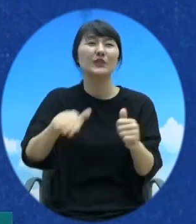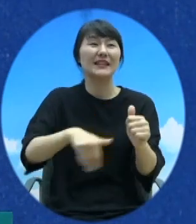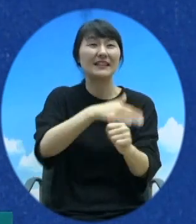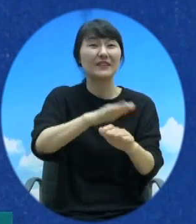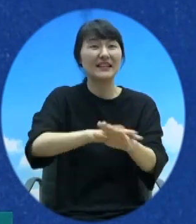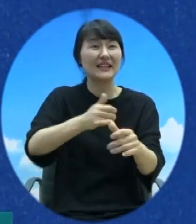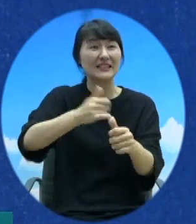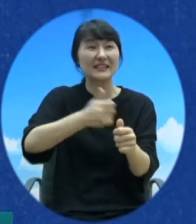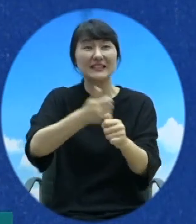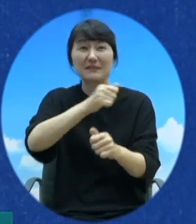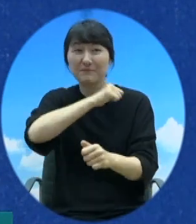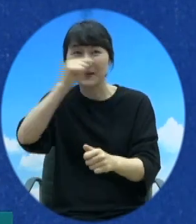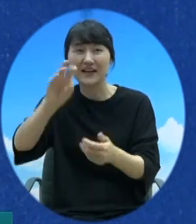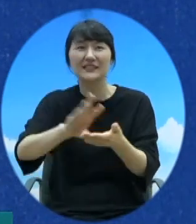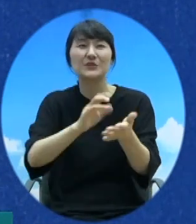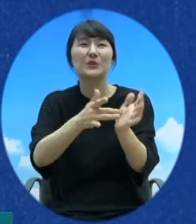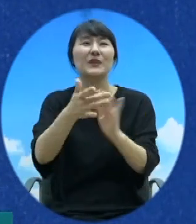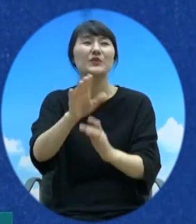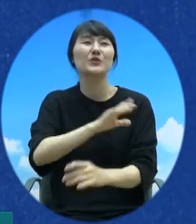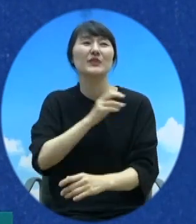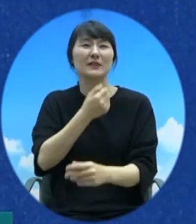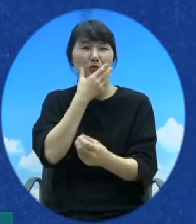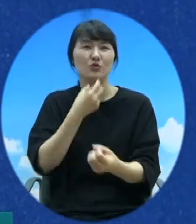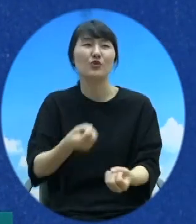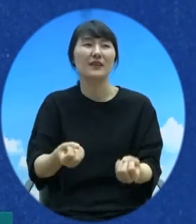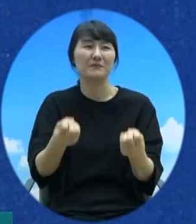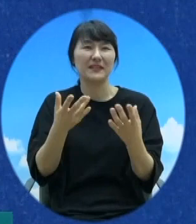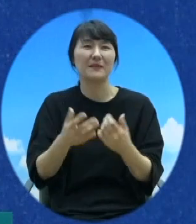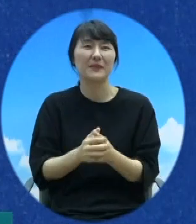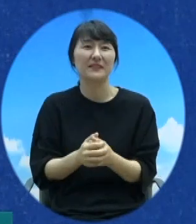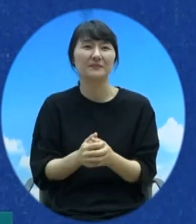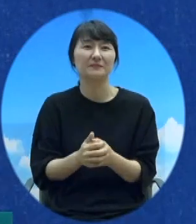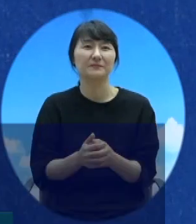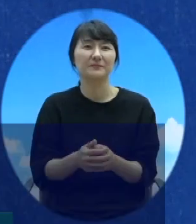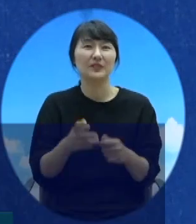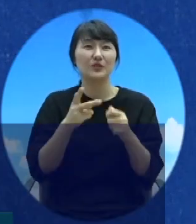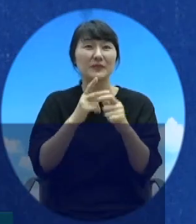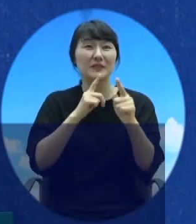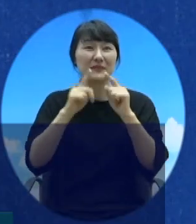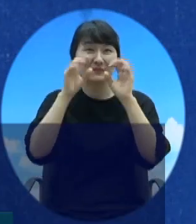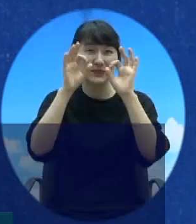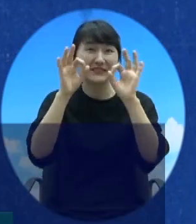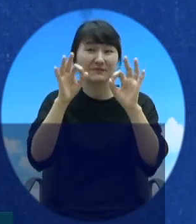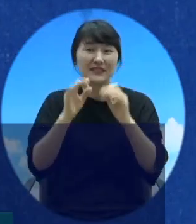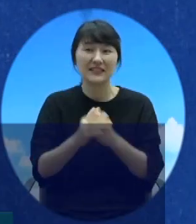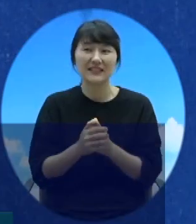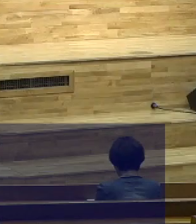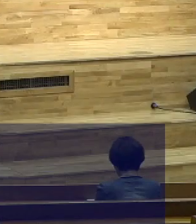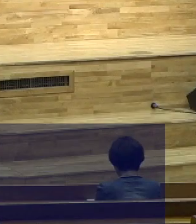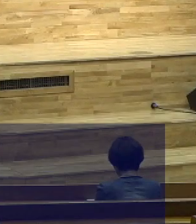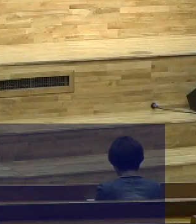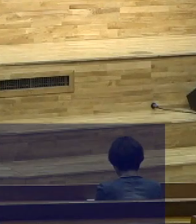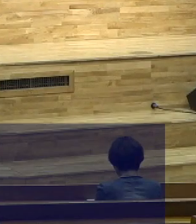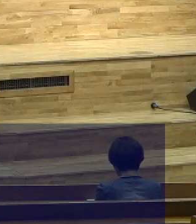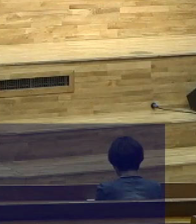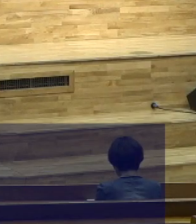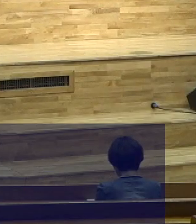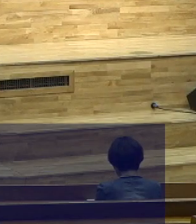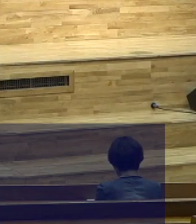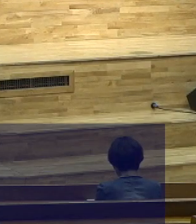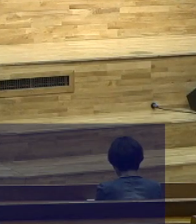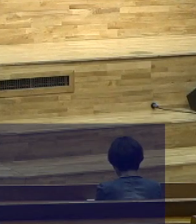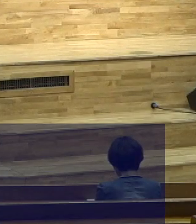이겨가시기를 그리스도 예수의 이름으로 축원합니다. 두 번째 말씀, 겨자씨는